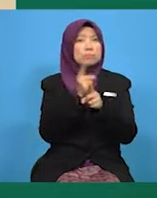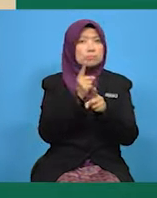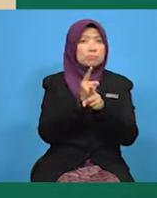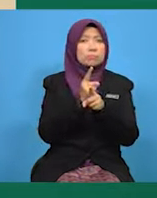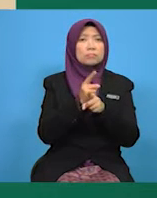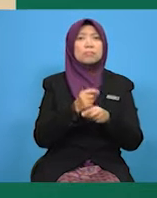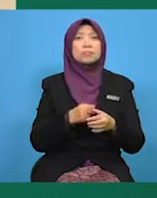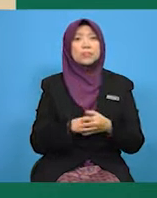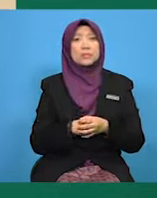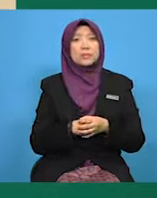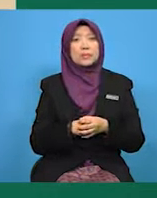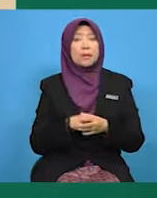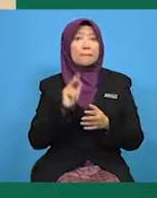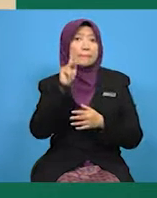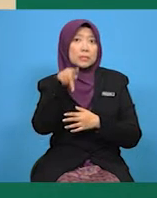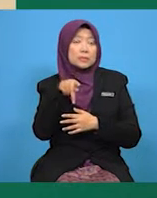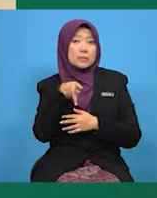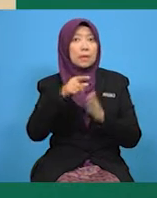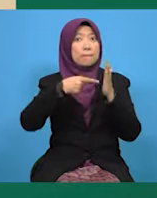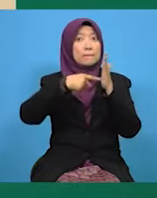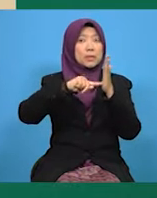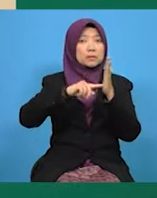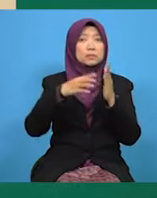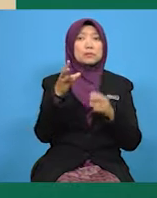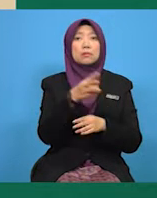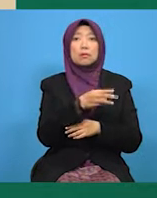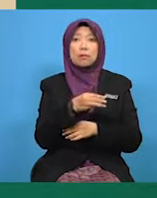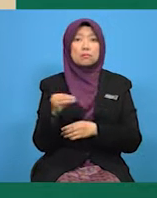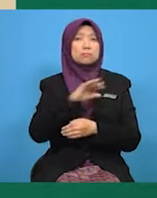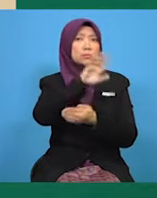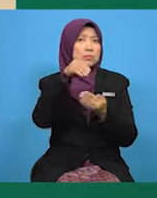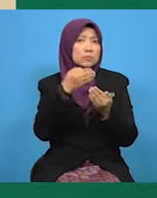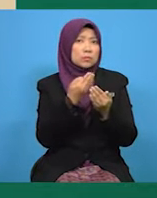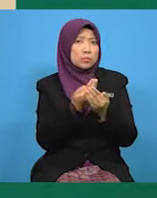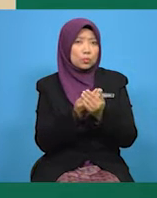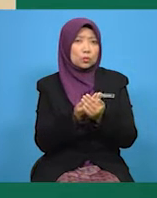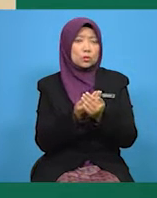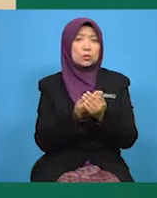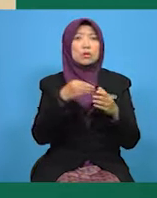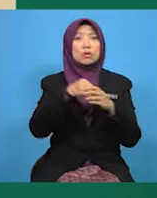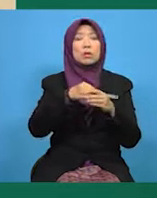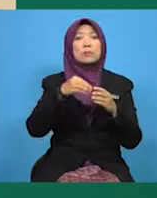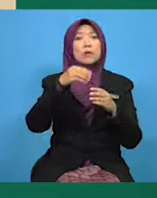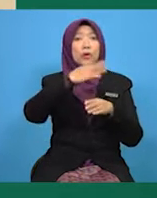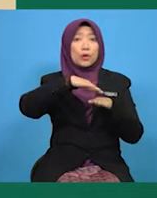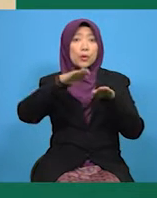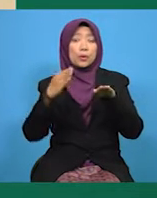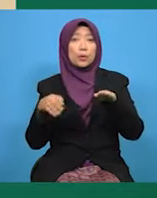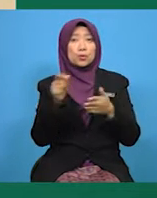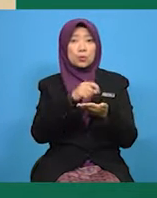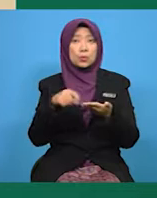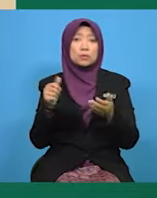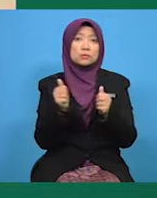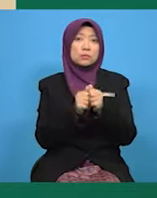tepat. Pastikan juga paksi dan semua butiran di dalam kelok ditulis dengan